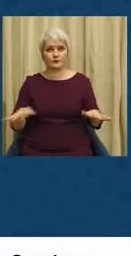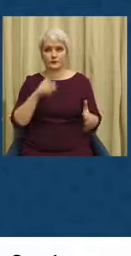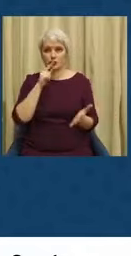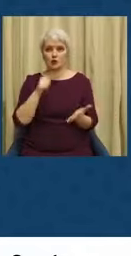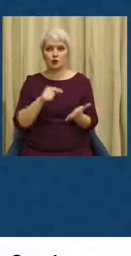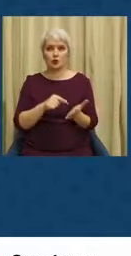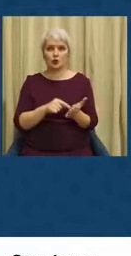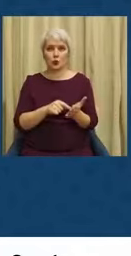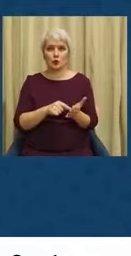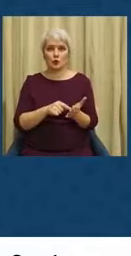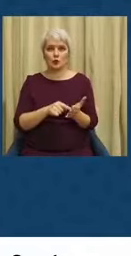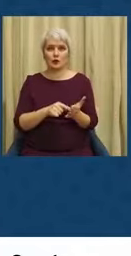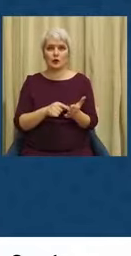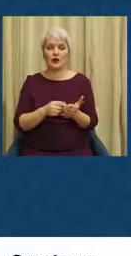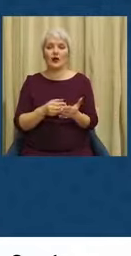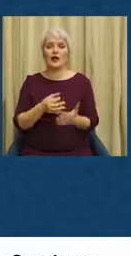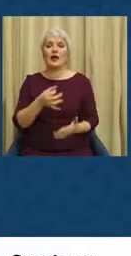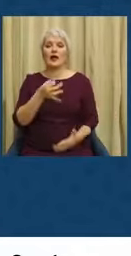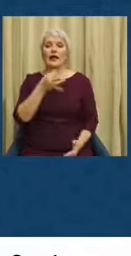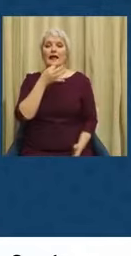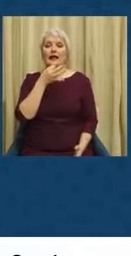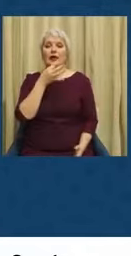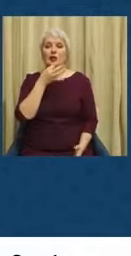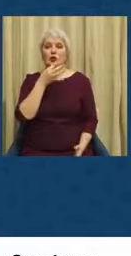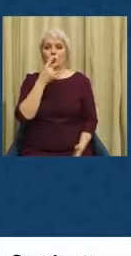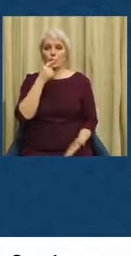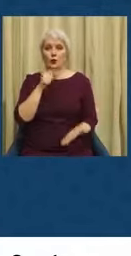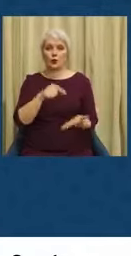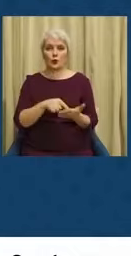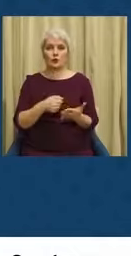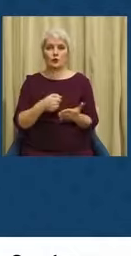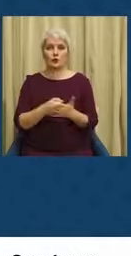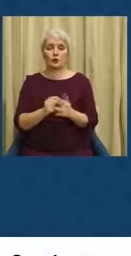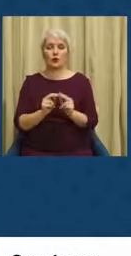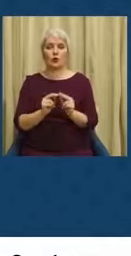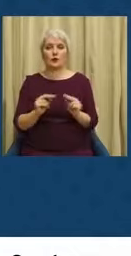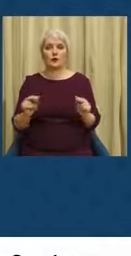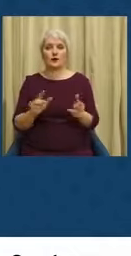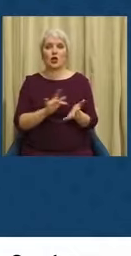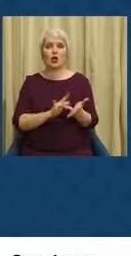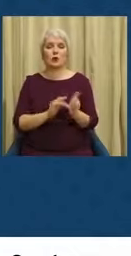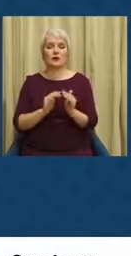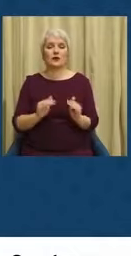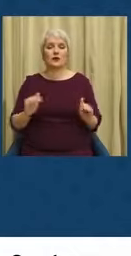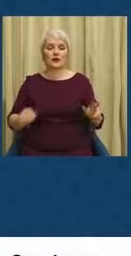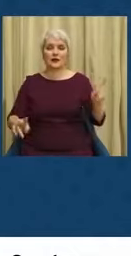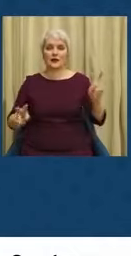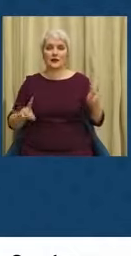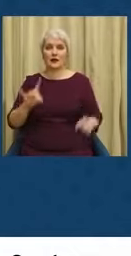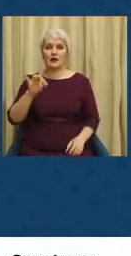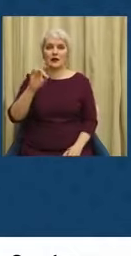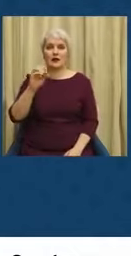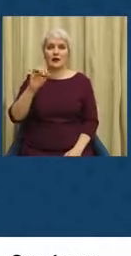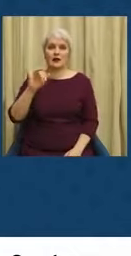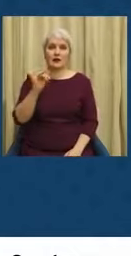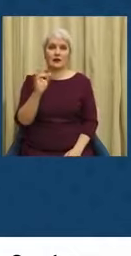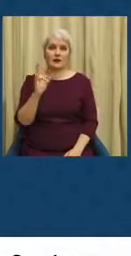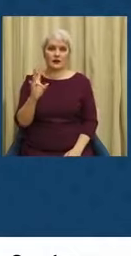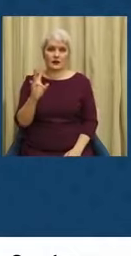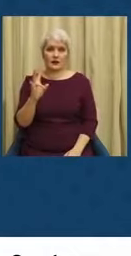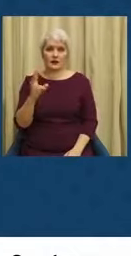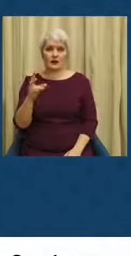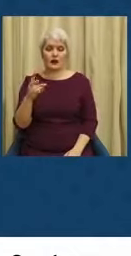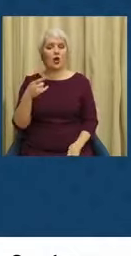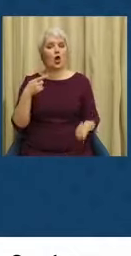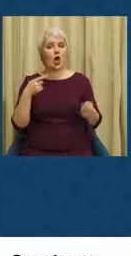доступу, так раннього доступу до освіти ромських дітей, вона називається РЕЙН. Координується